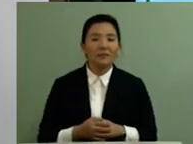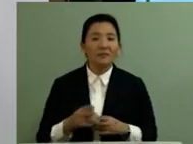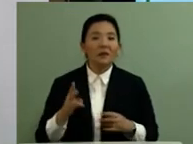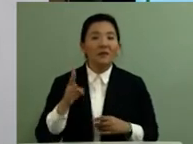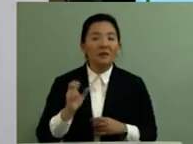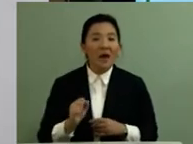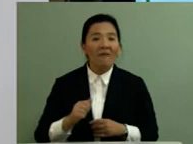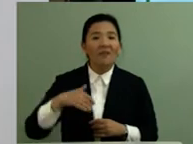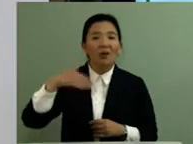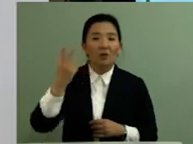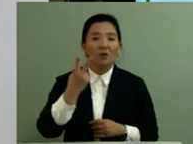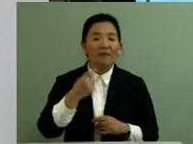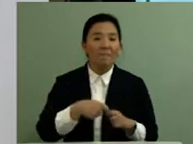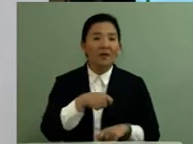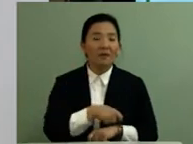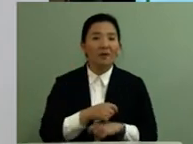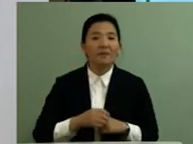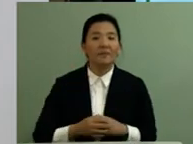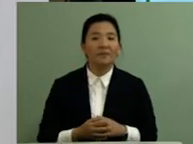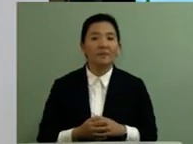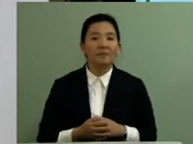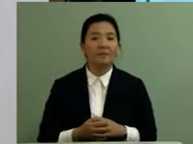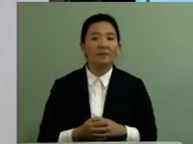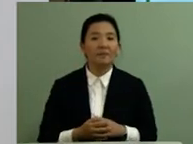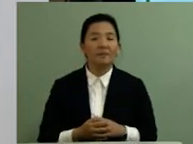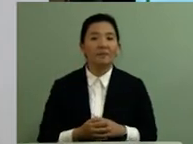На высоту 2 метра.